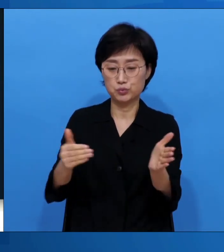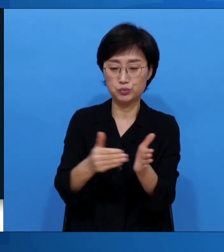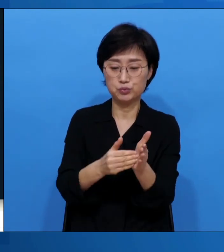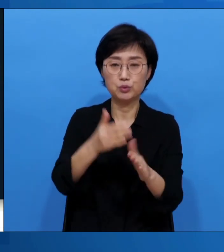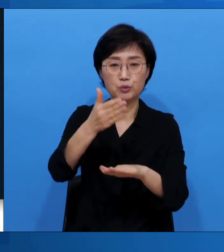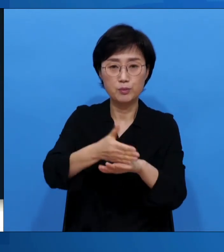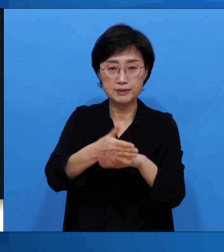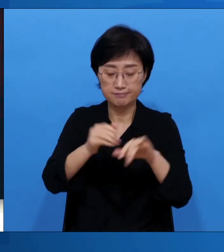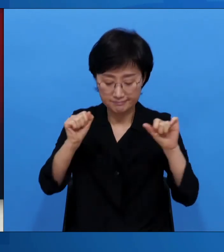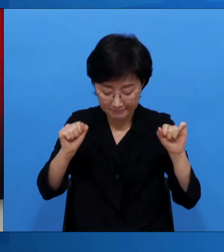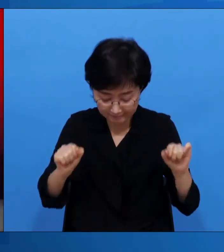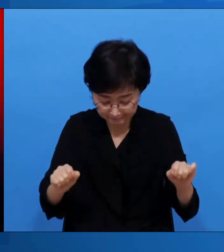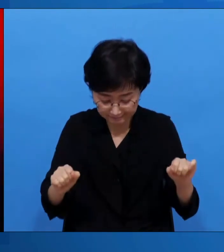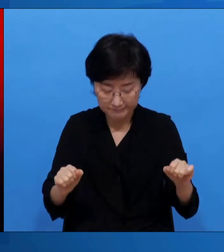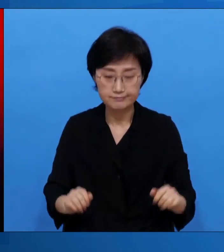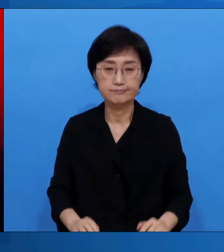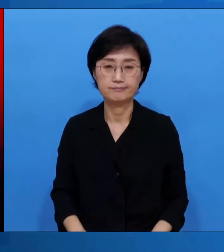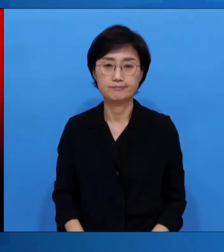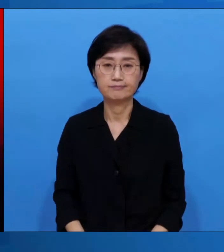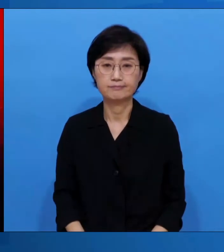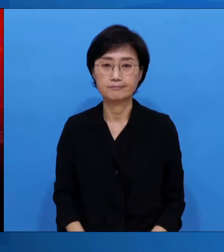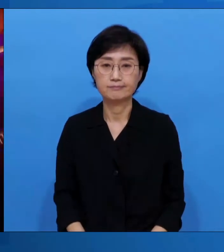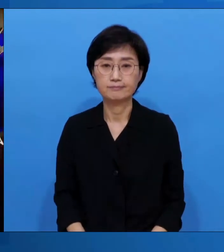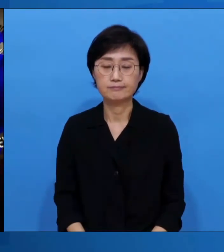마칩니다. 고맙습니다.